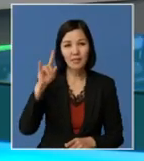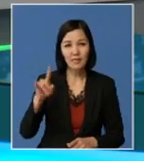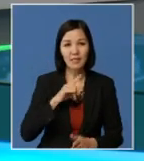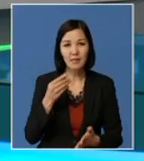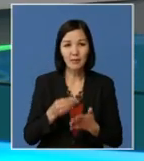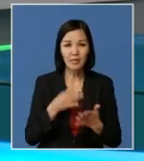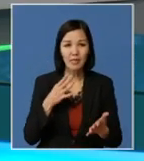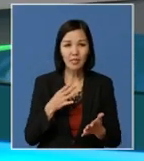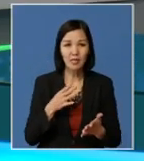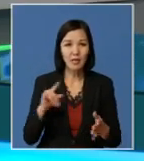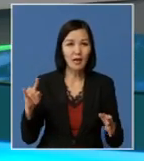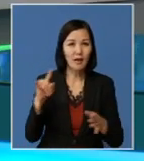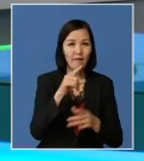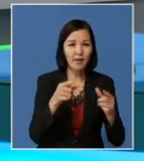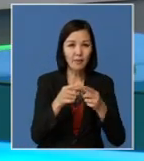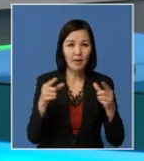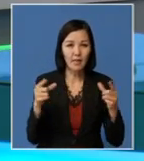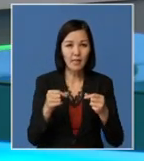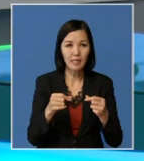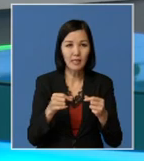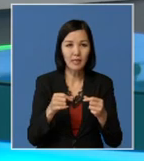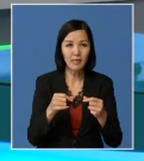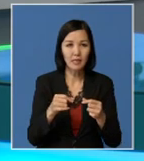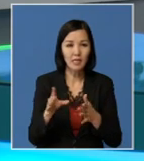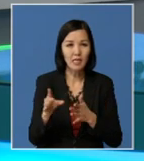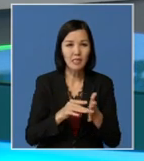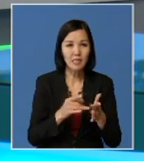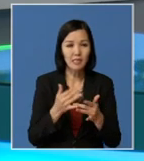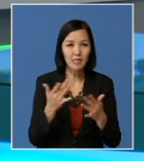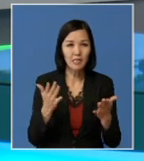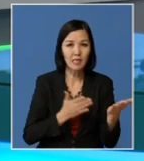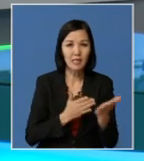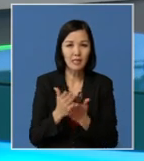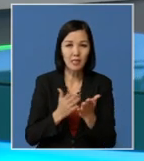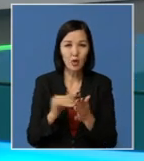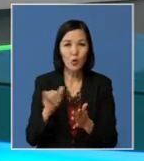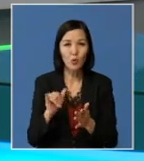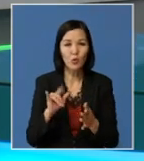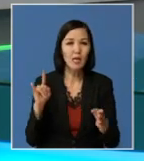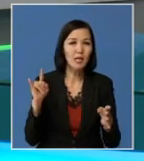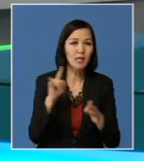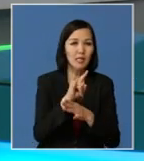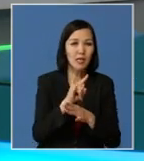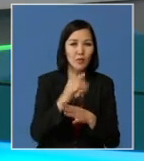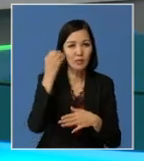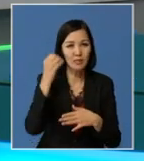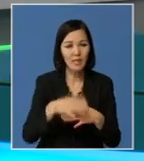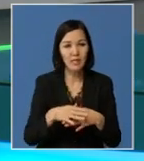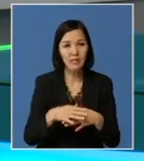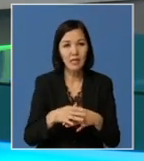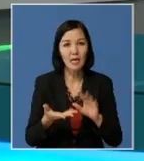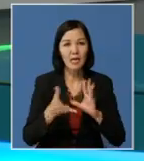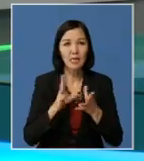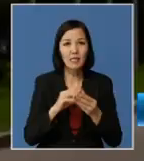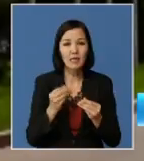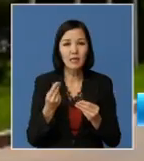В Казахстане подорожали авиабилеты. Касается это сразу нескольких направлений, куда летают самолеты из столицы. Для анализа цен